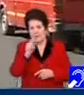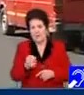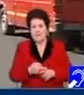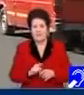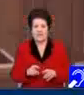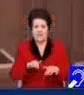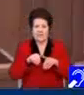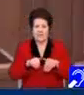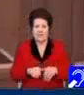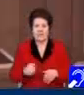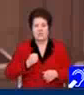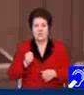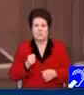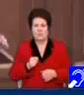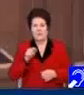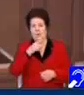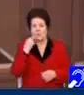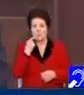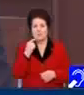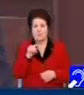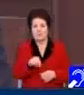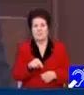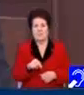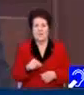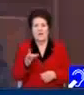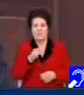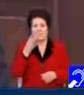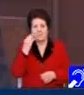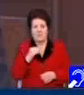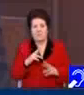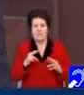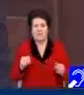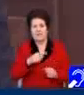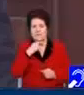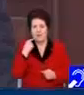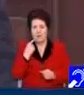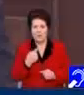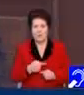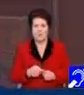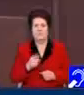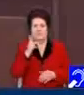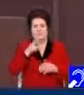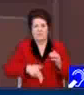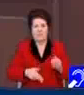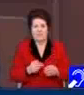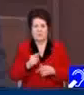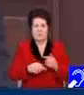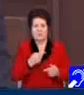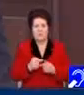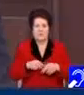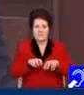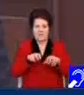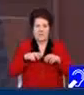cerea retragerea trupelor ruse din Republica Moldova. Apel către Federația Rusă să reia și să finalizeze procesul